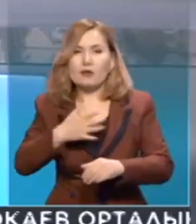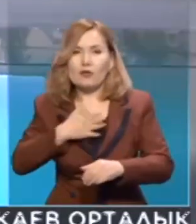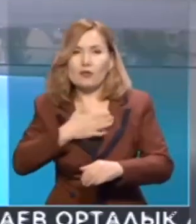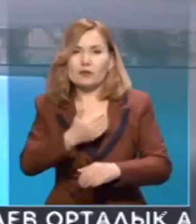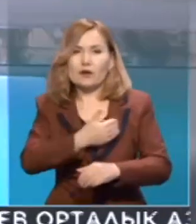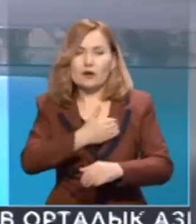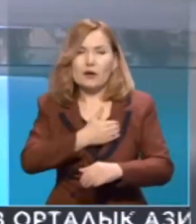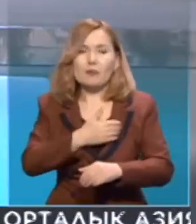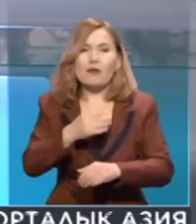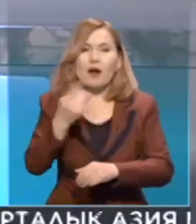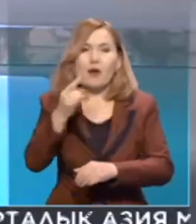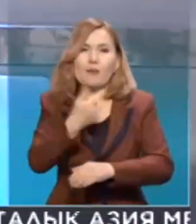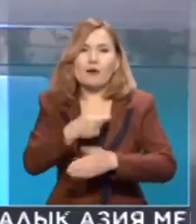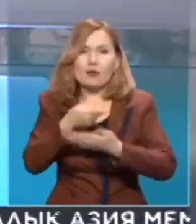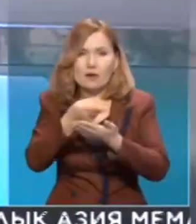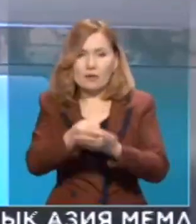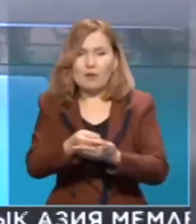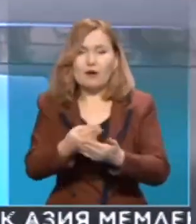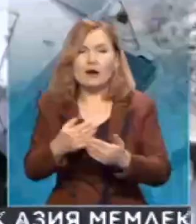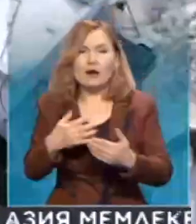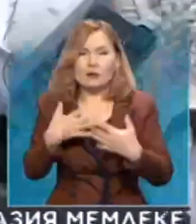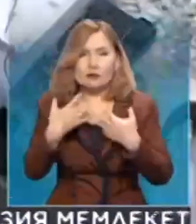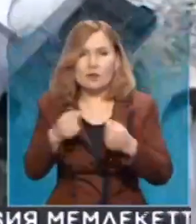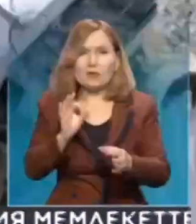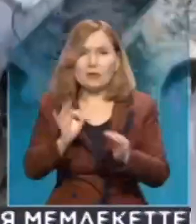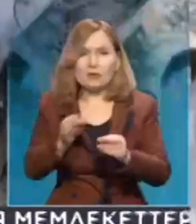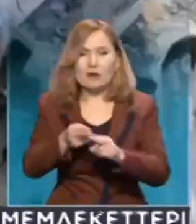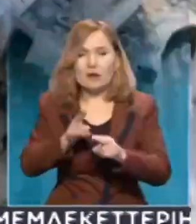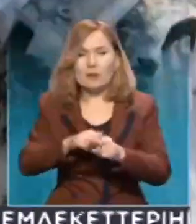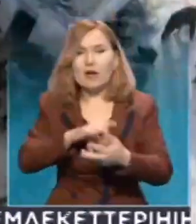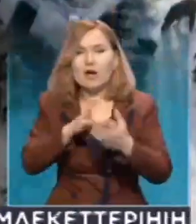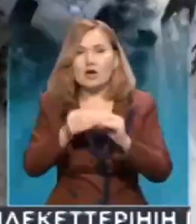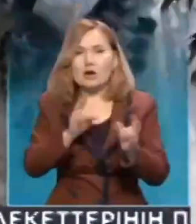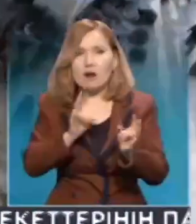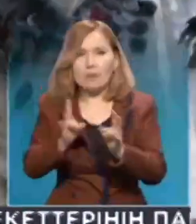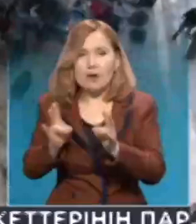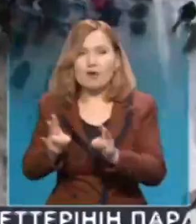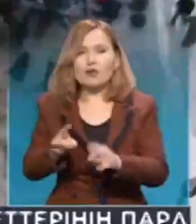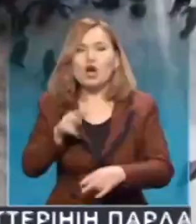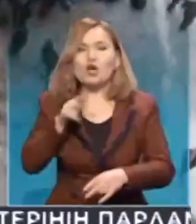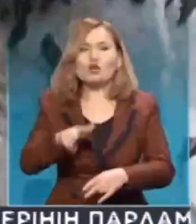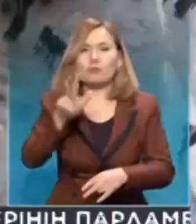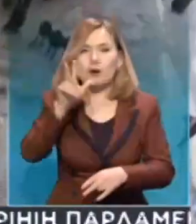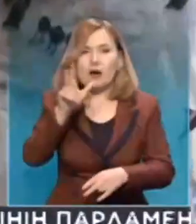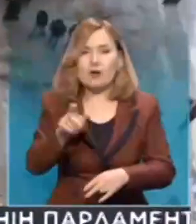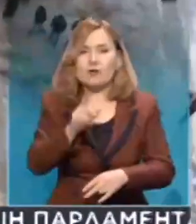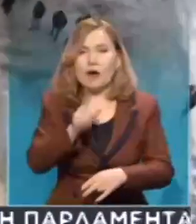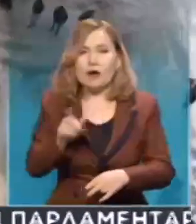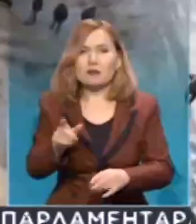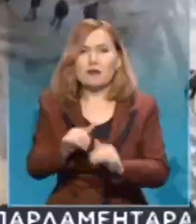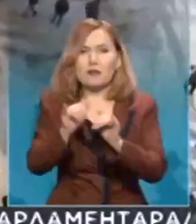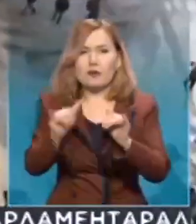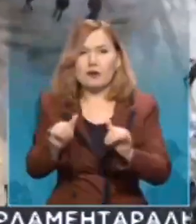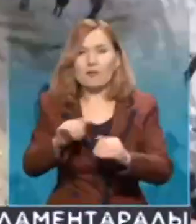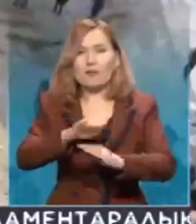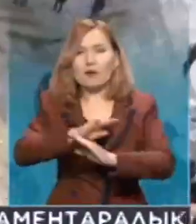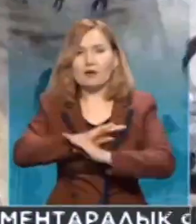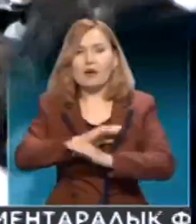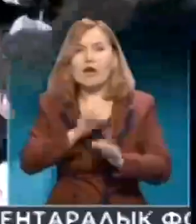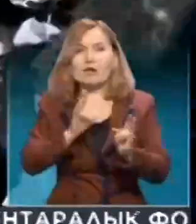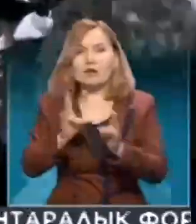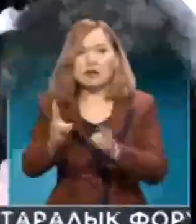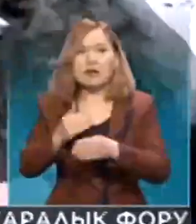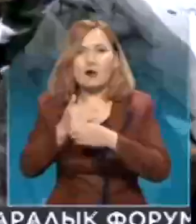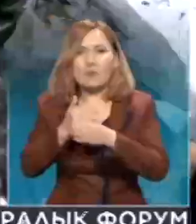Айя ауруханада жатыр, жағдайы тұрақты. Жалпы елде апат құрбандарының саны 3300-ден асты. Зардап шеккендерге